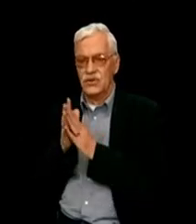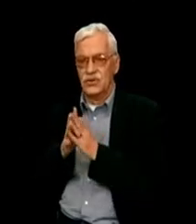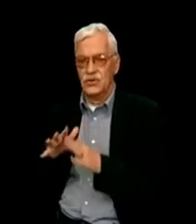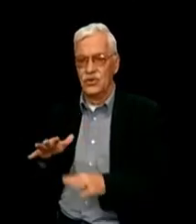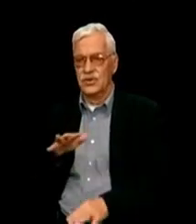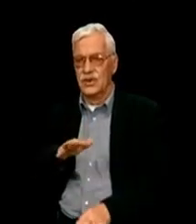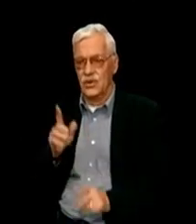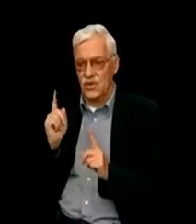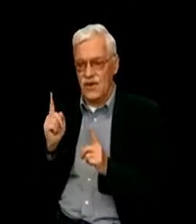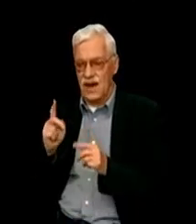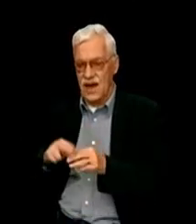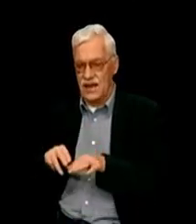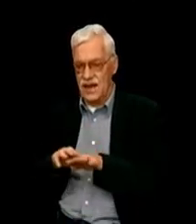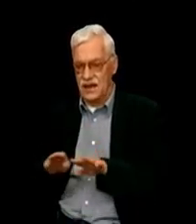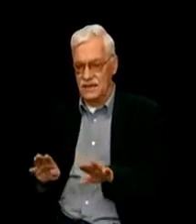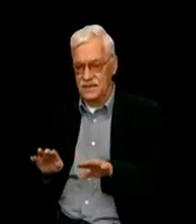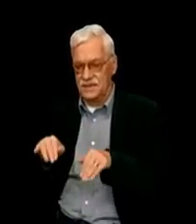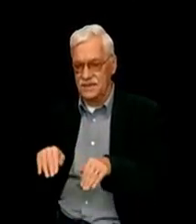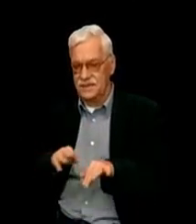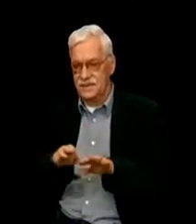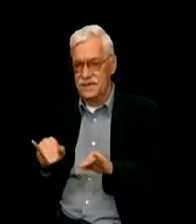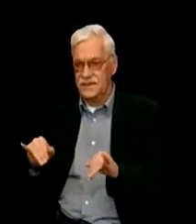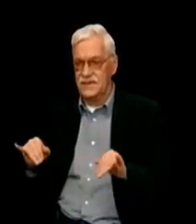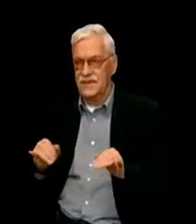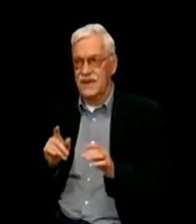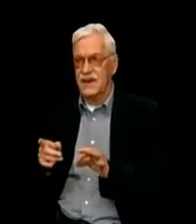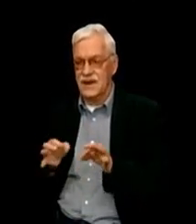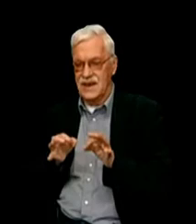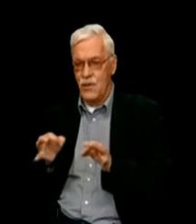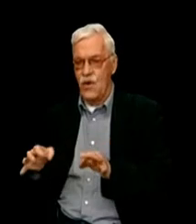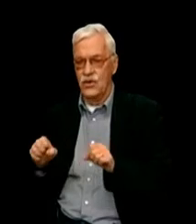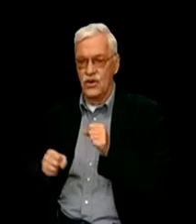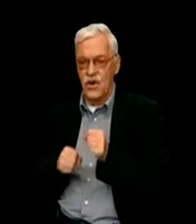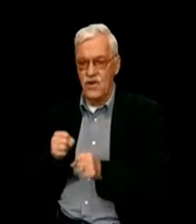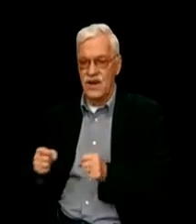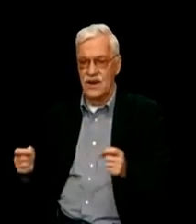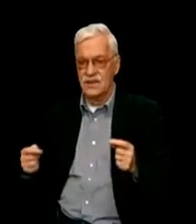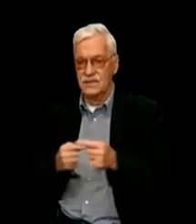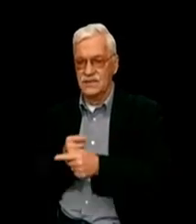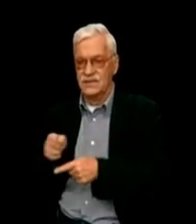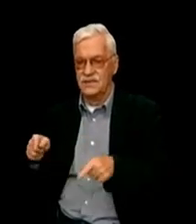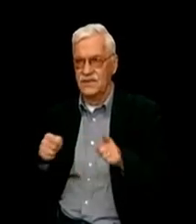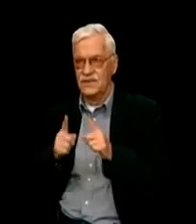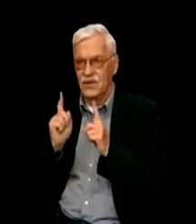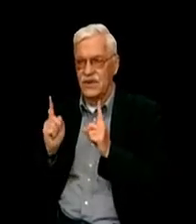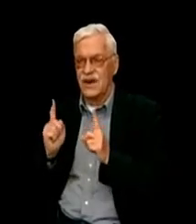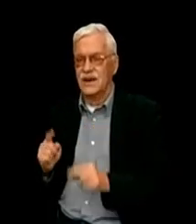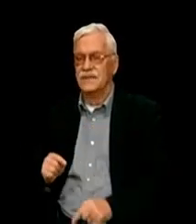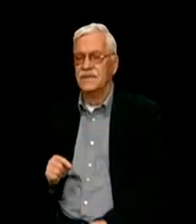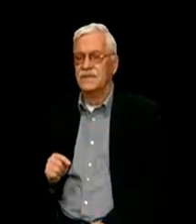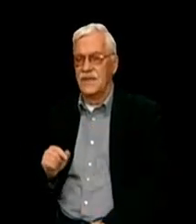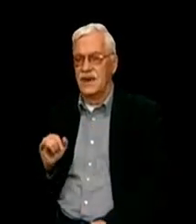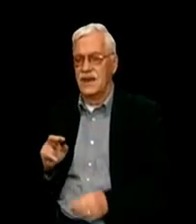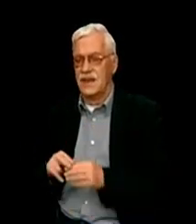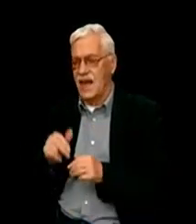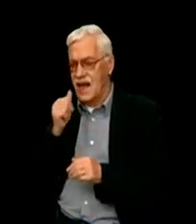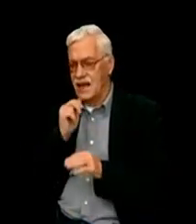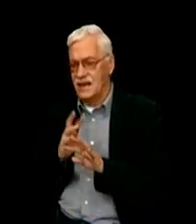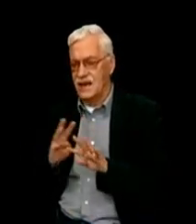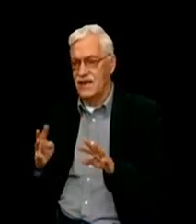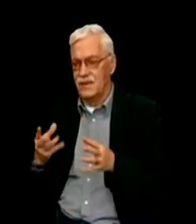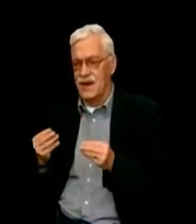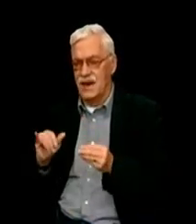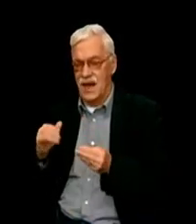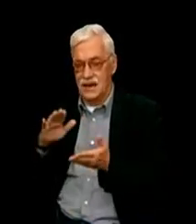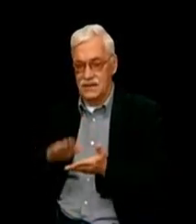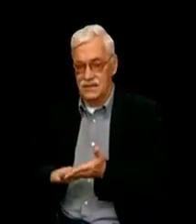sypeczki, krawężniki, chodniki, studzienki, kanalizacyjne, świetniki, samochody, rowery, motory, nabudki, telefoniczne, barierki, schody w górę, schody w dół. No i na trawniku na wszystko, co miękkie. Jak się nadepnie,